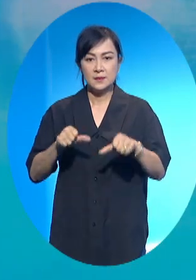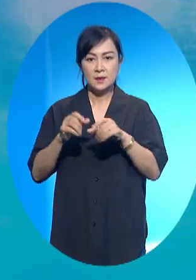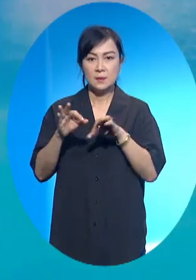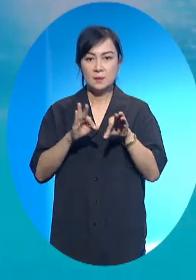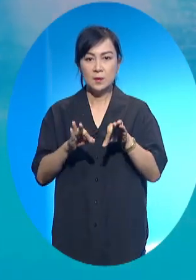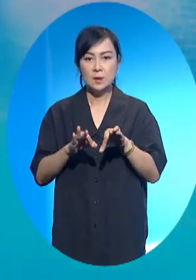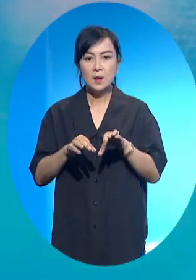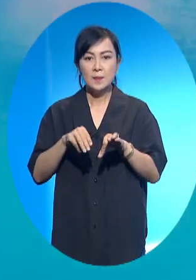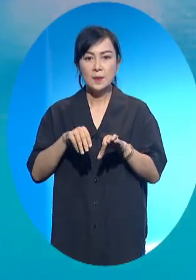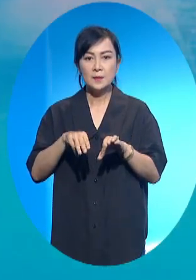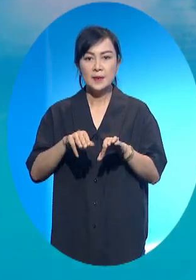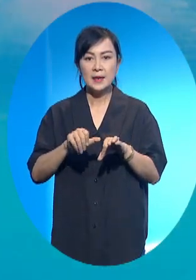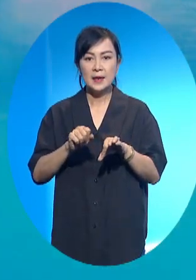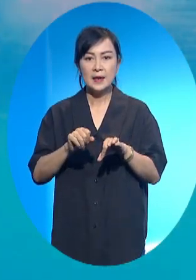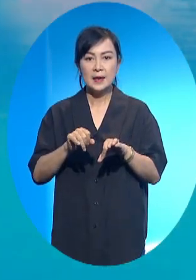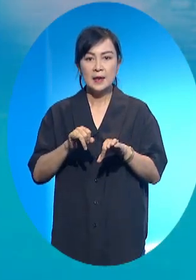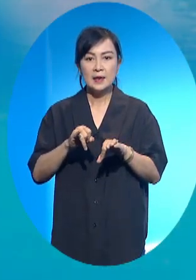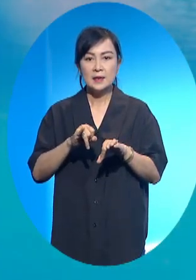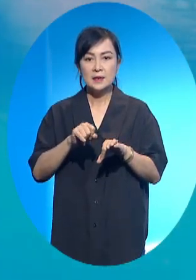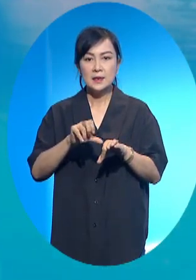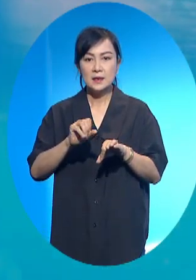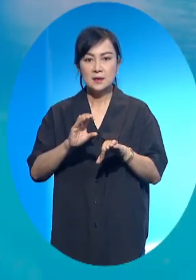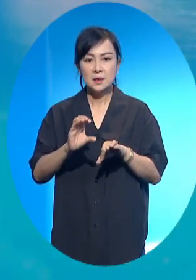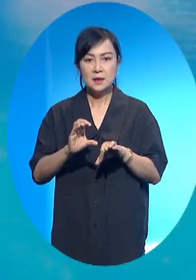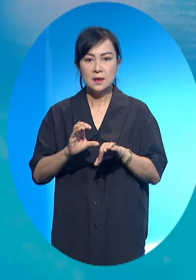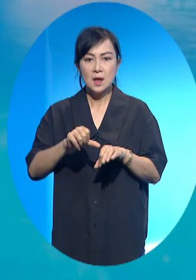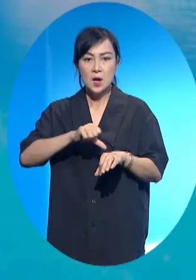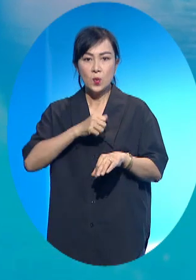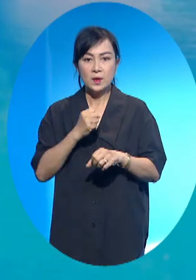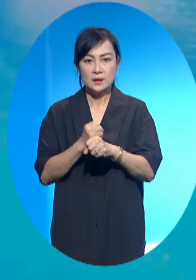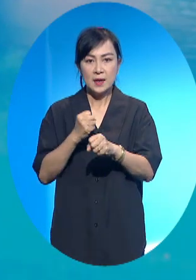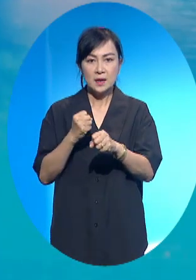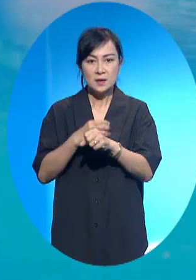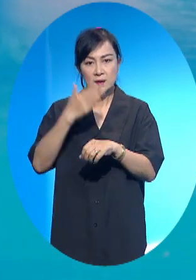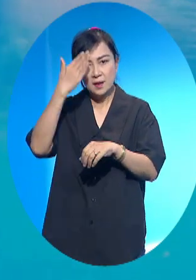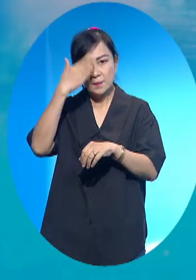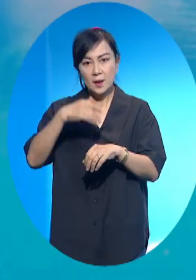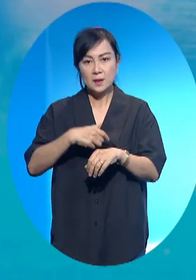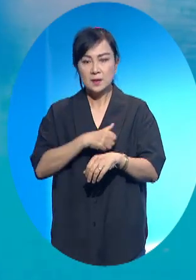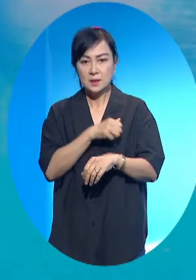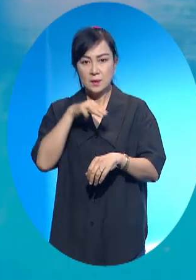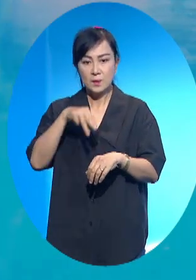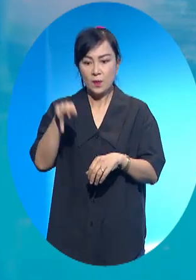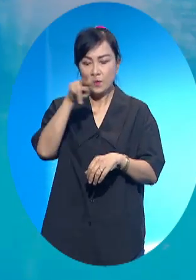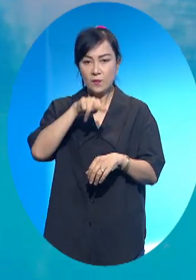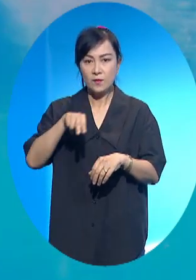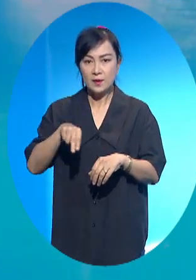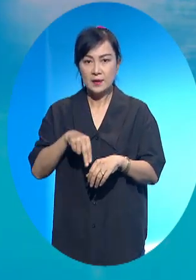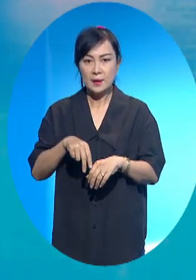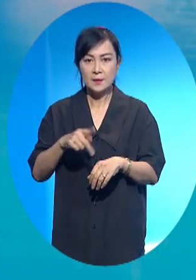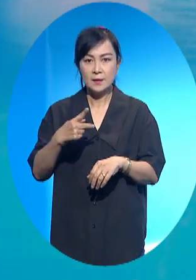tại thành phố Hồ Chí Minh, Multimedia GSC, đơn vị nắm giữ bản quyền và sản xuất chương trình gương mặt người mẫu Việt Nam The Face Việt